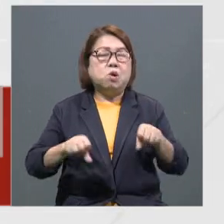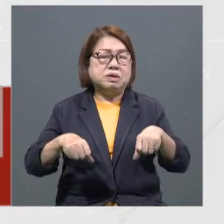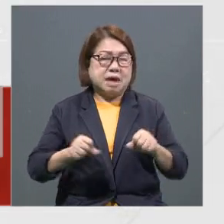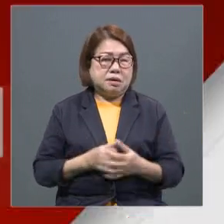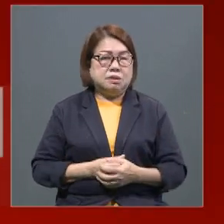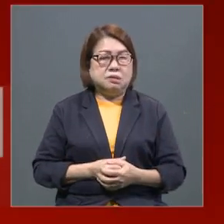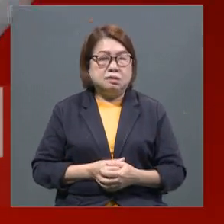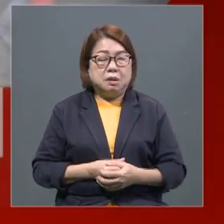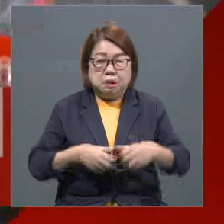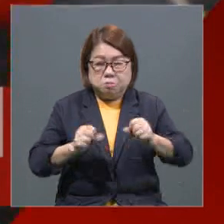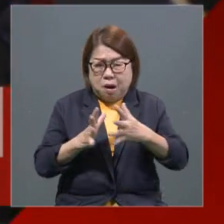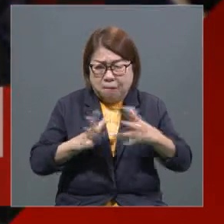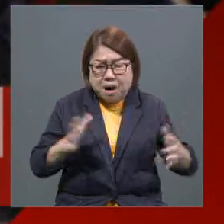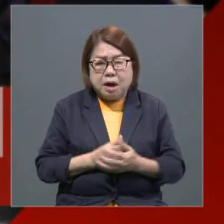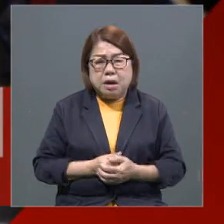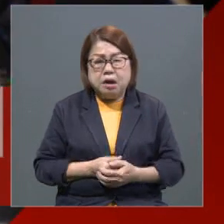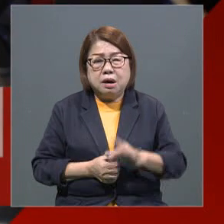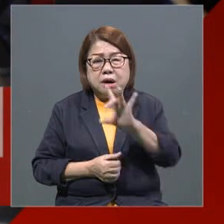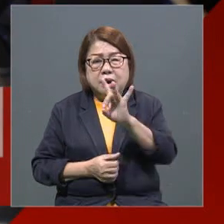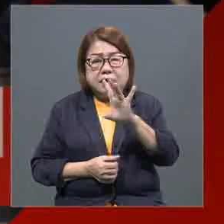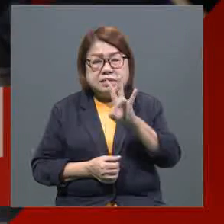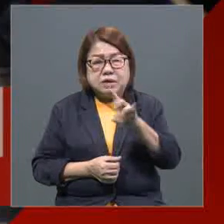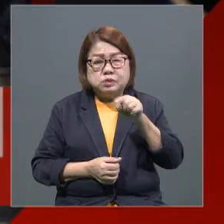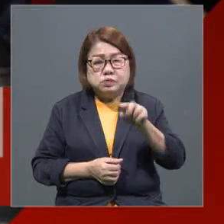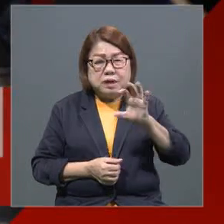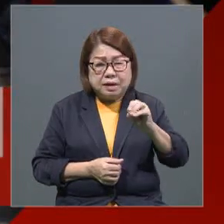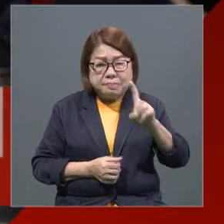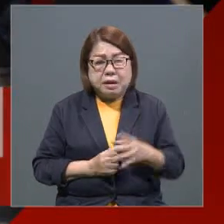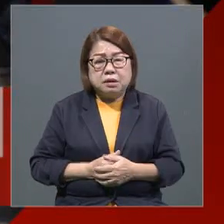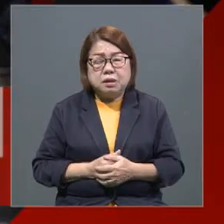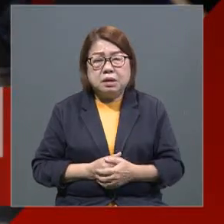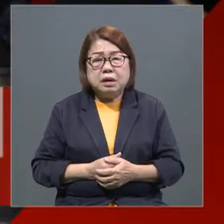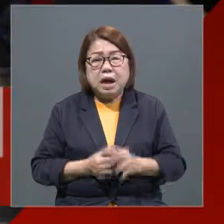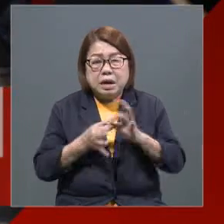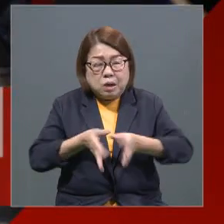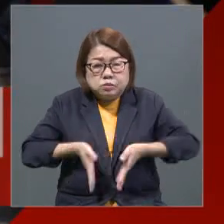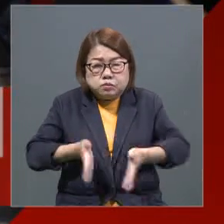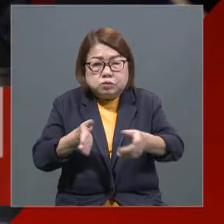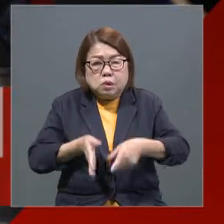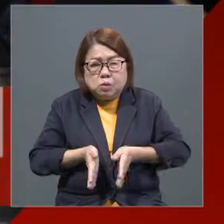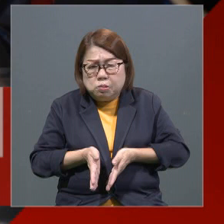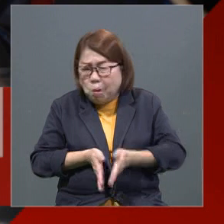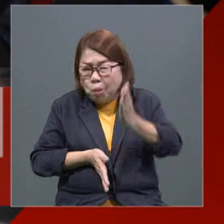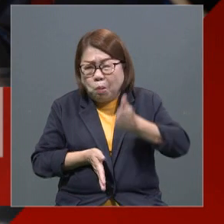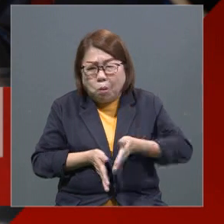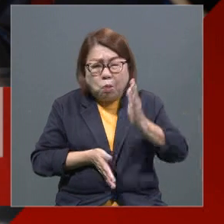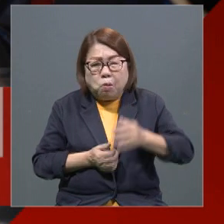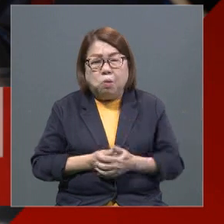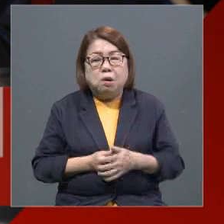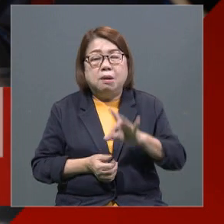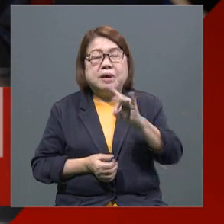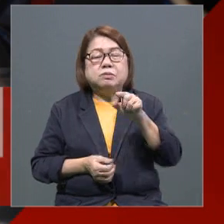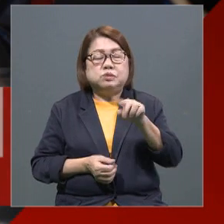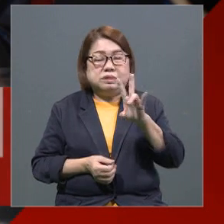ยนต์ค่ะสูงมากทีเดียว 87.5 1%และส่วนใหญ่ก็เกิดบนเส้นทางตรงด้วยนะคะ 80.6 per